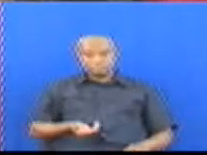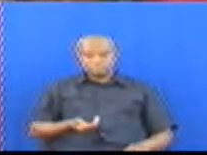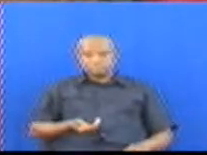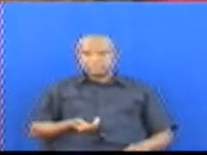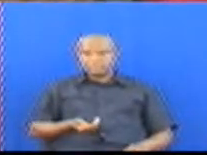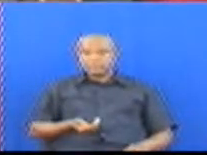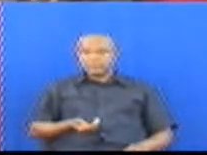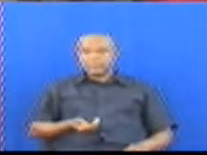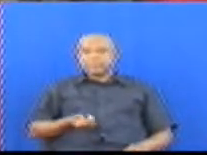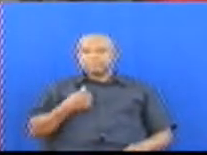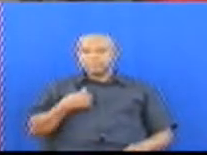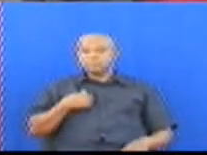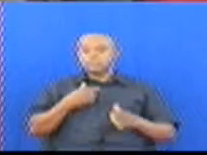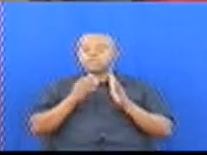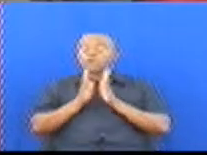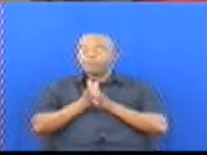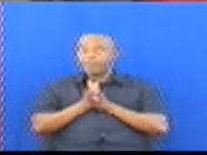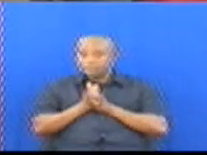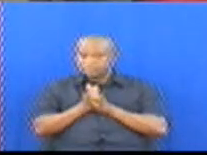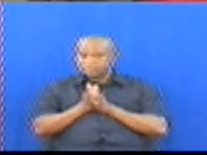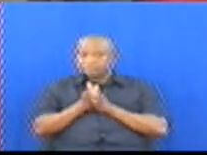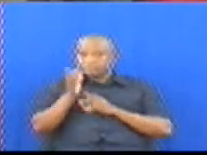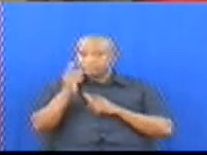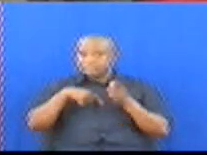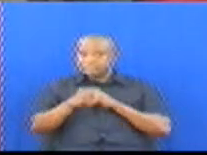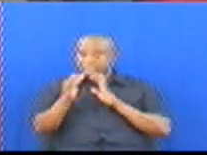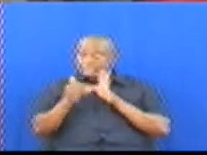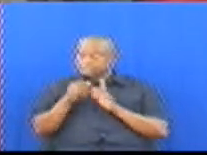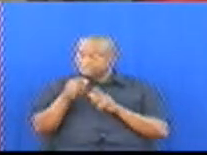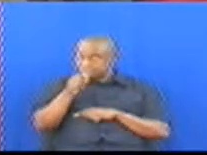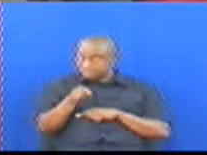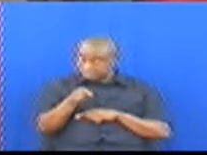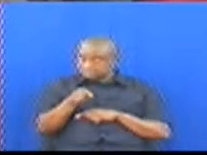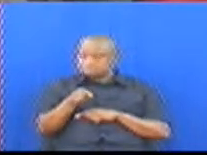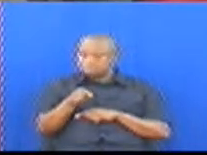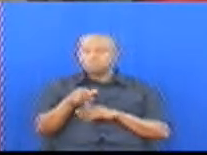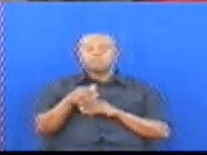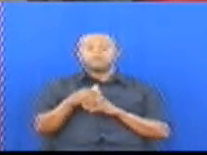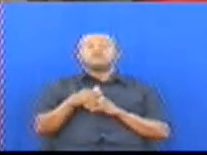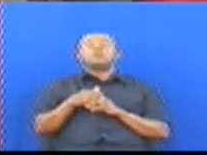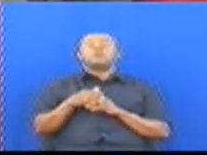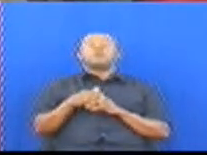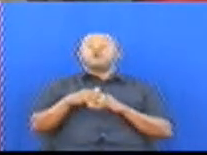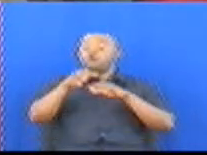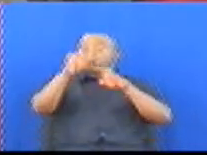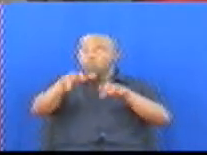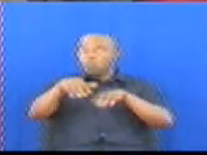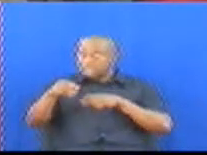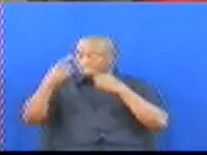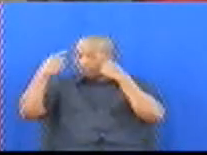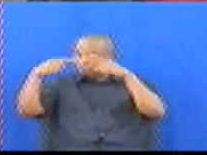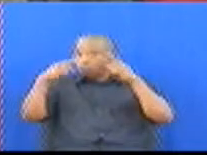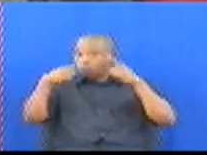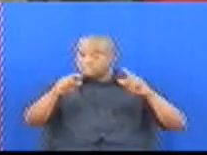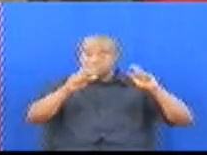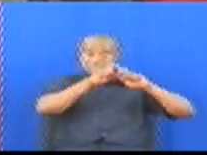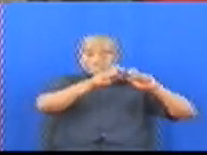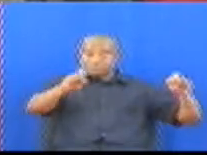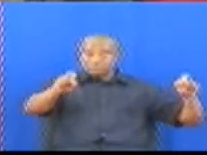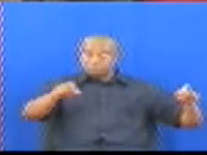pia kwenye sheria yenyewe ya wildlife kifungu cha